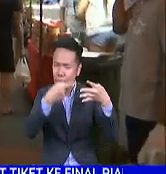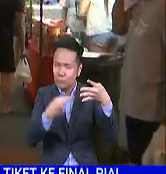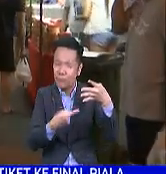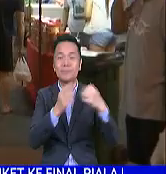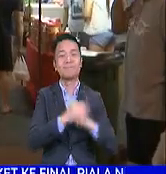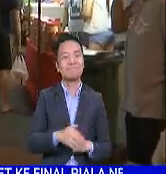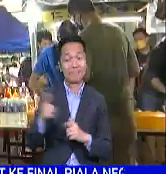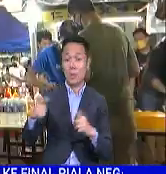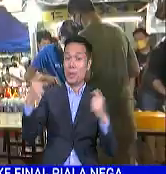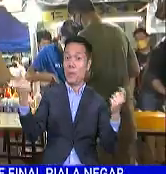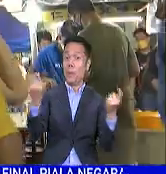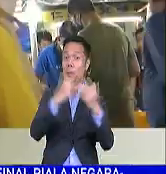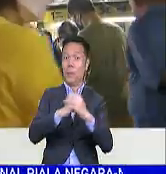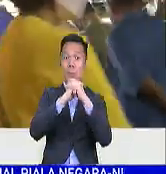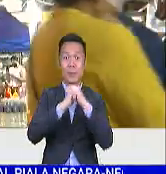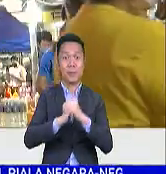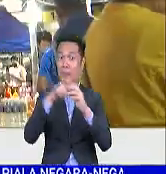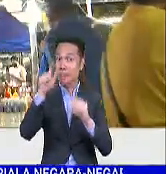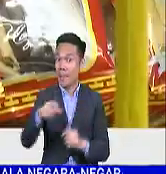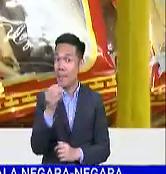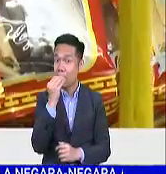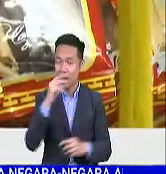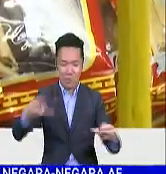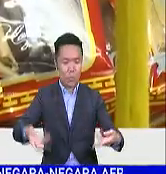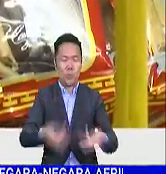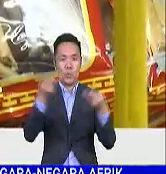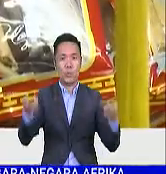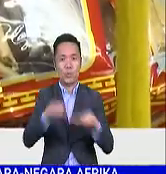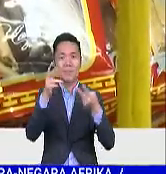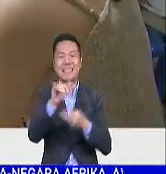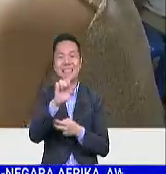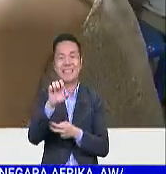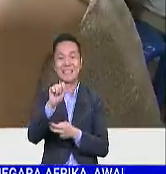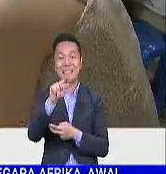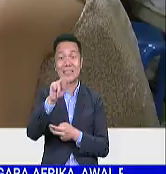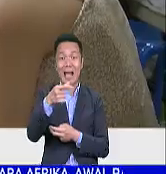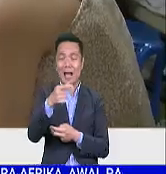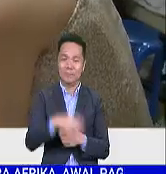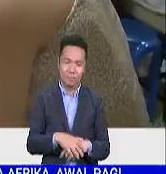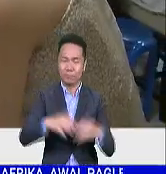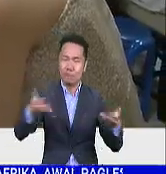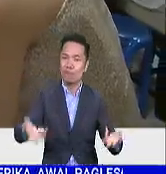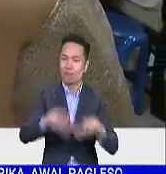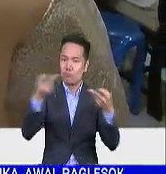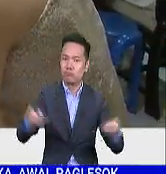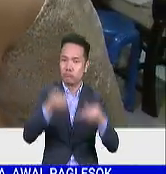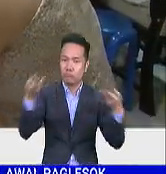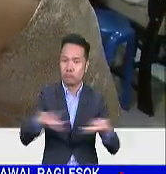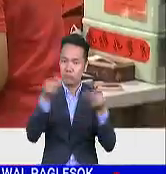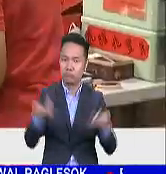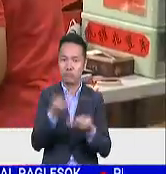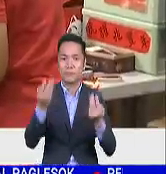Sambutan Tahun Baru Cina tidak lengkap tanpa hidangan yisang yang menjadi penyeri dan kemestian setiap acara makan besar